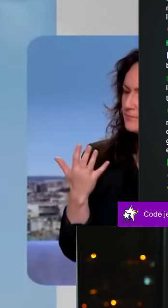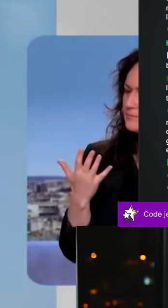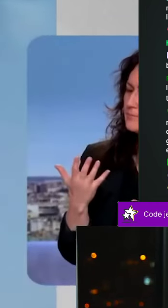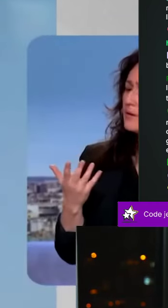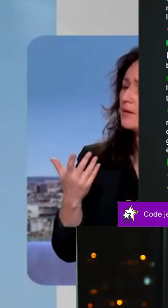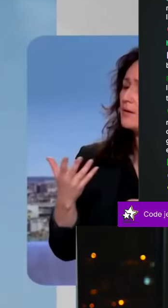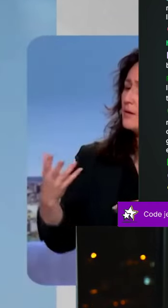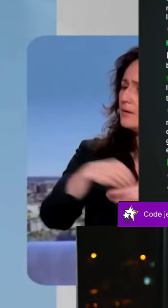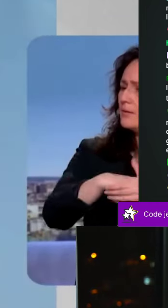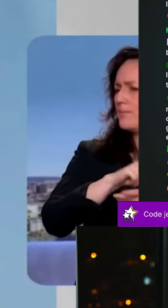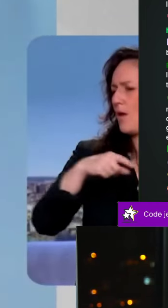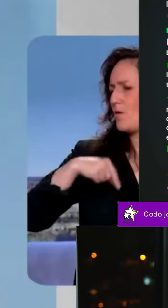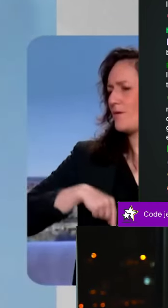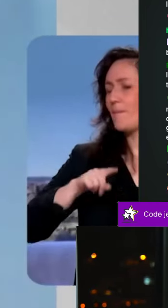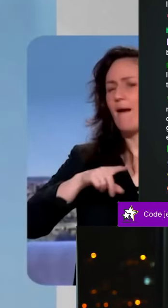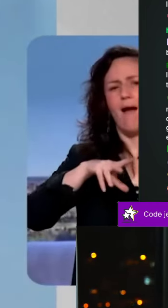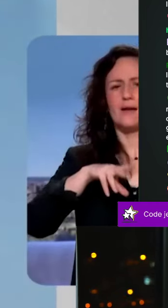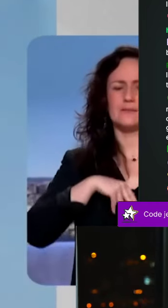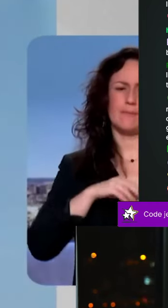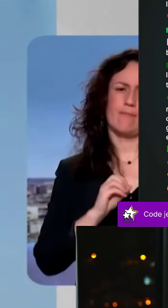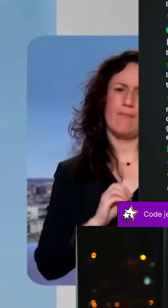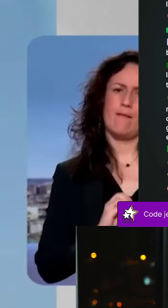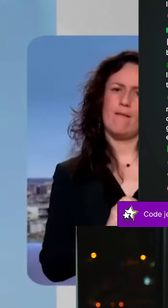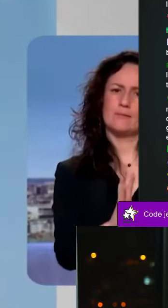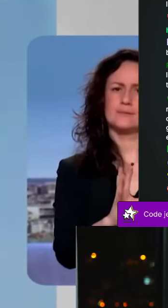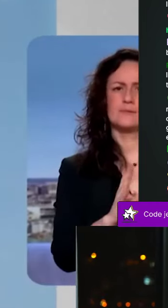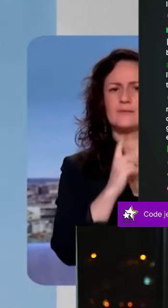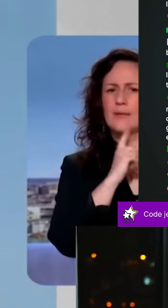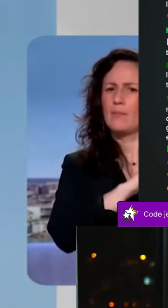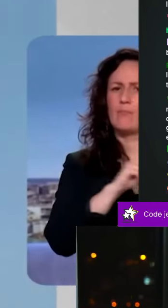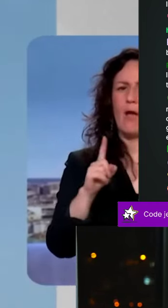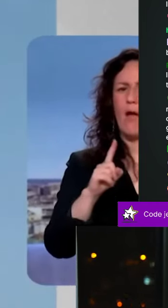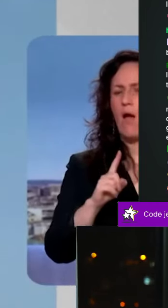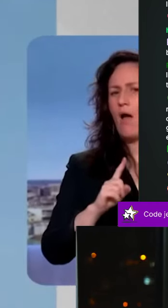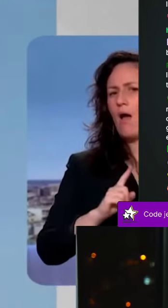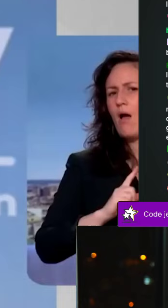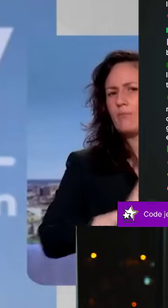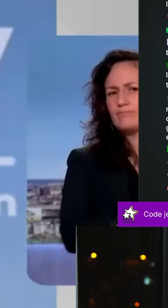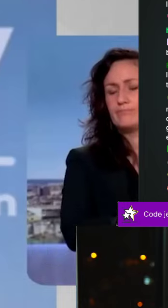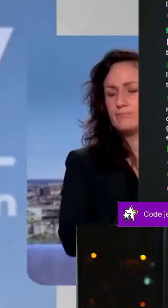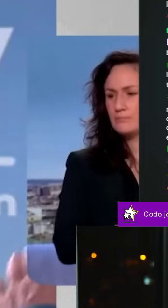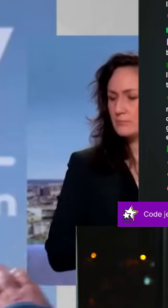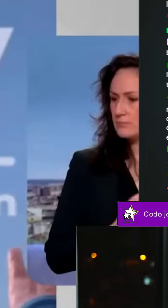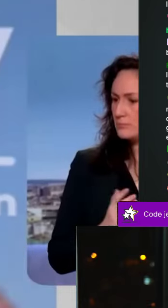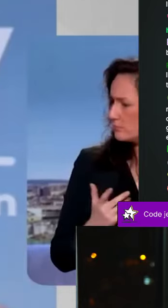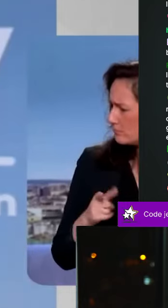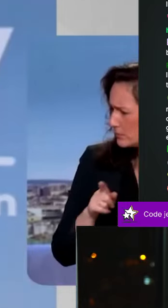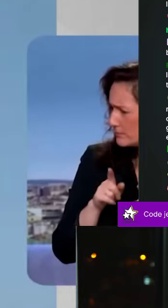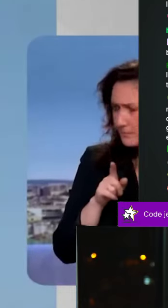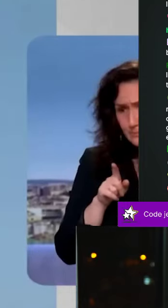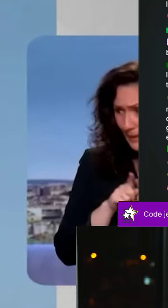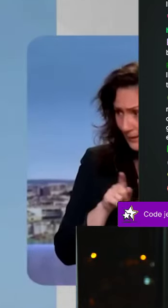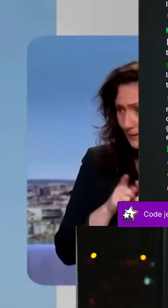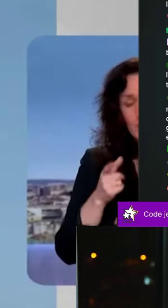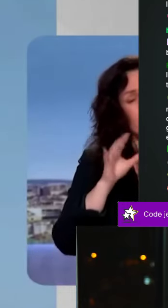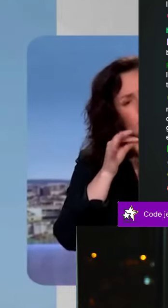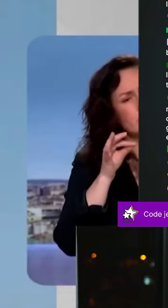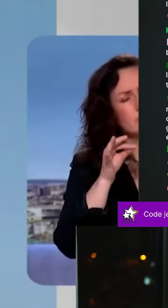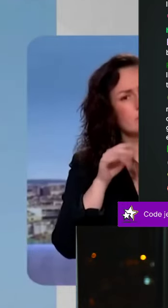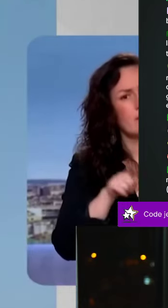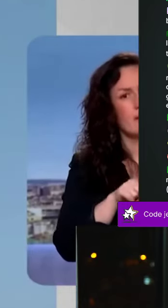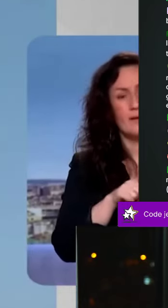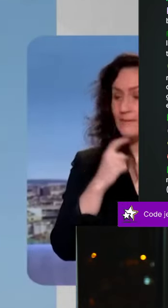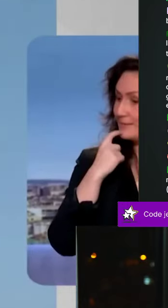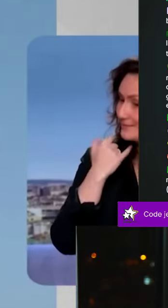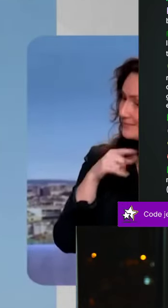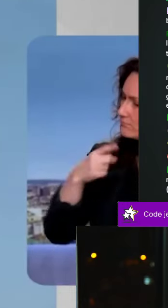acceptent le principe d'une non censure il se passe quoi à ce momentlà c'est pareil mais c'est la même chose écoutez donc donc c'est pareil s'ils acceptent le principe de non